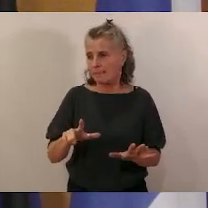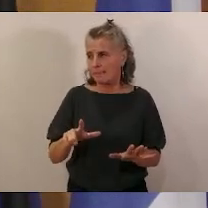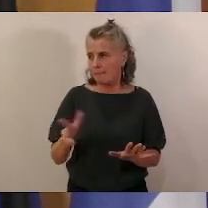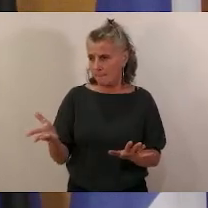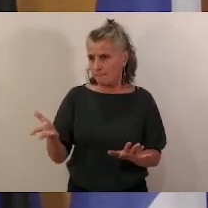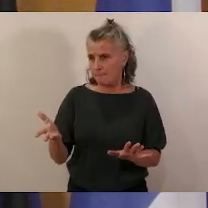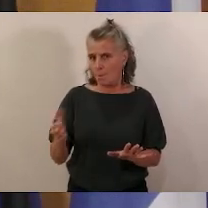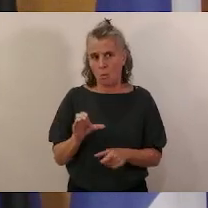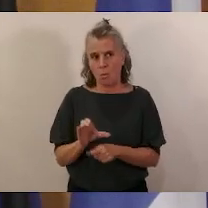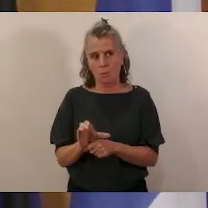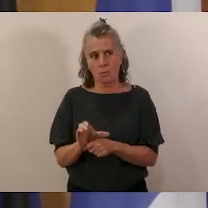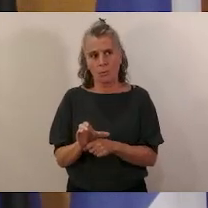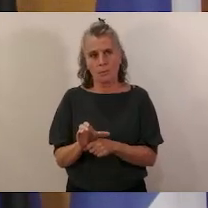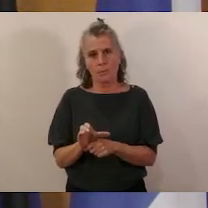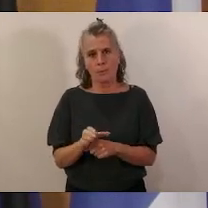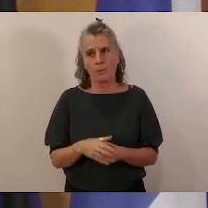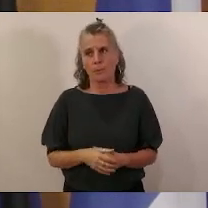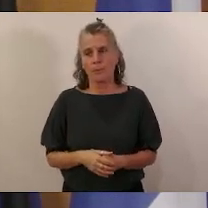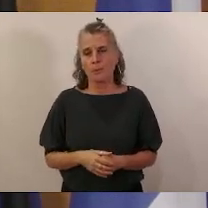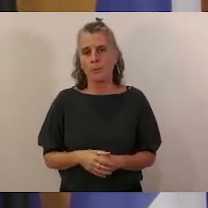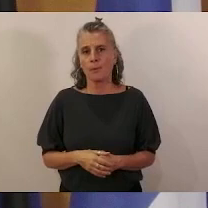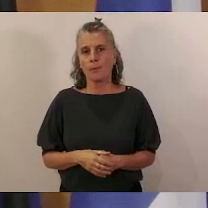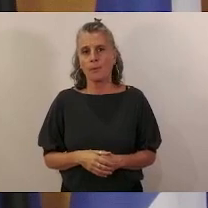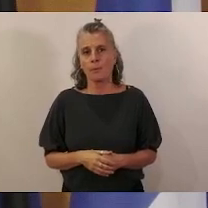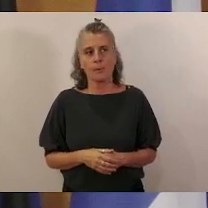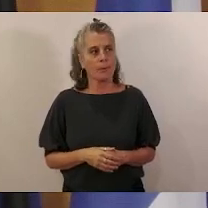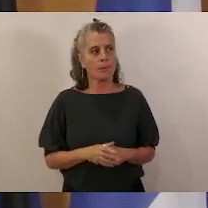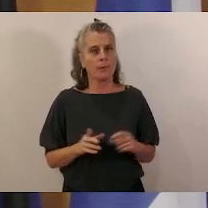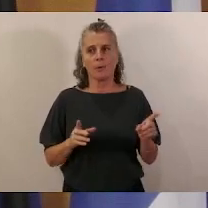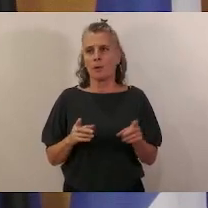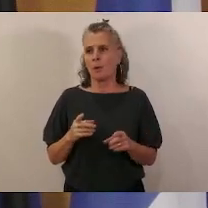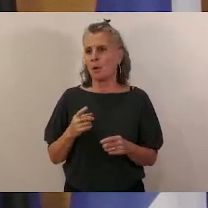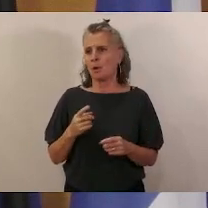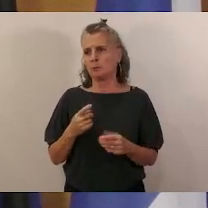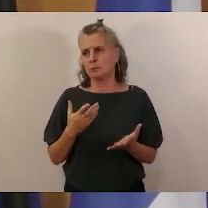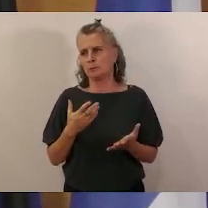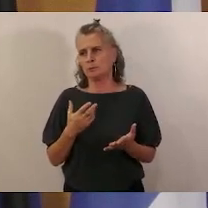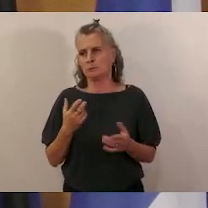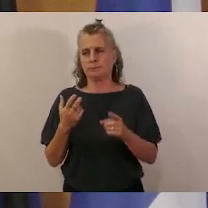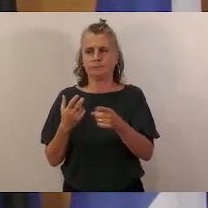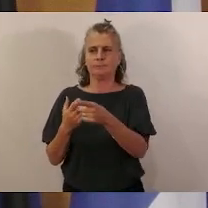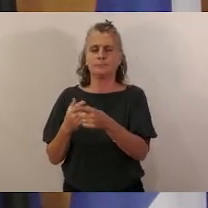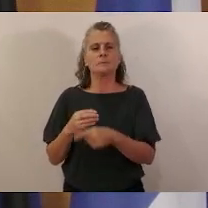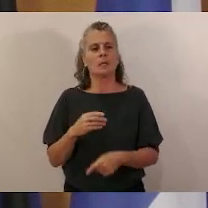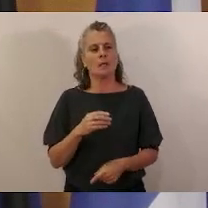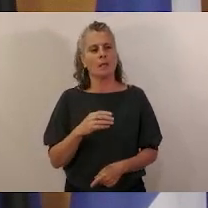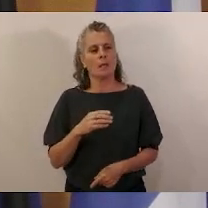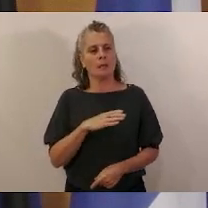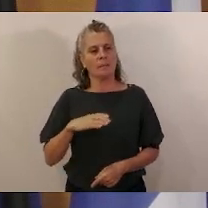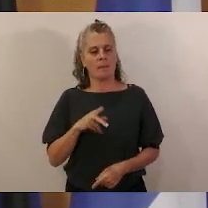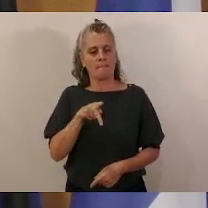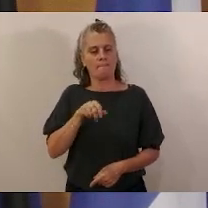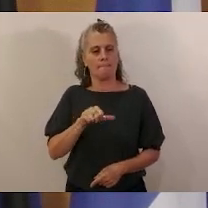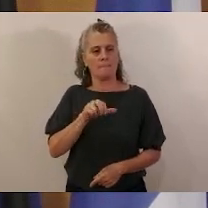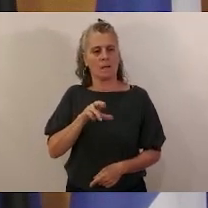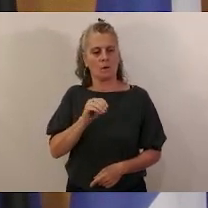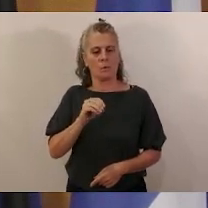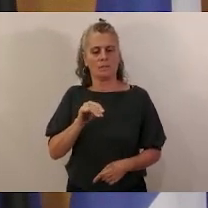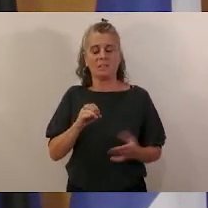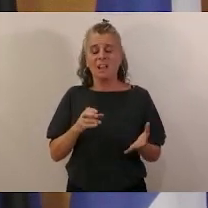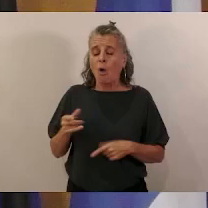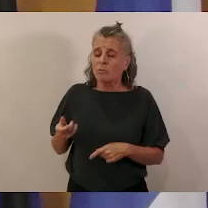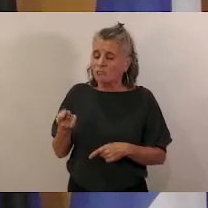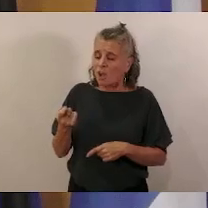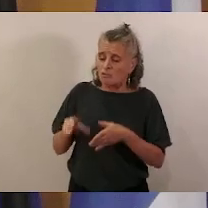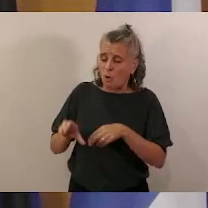contre le rapport numéro 37? Alors, je préférerais que cet argent, donc, qui est l'argent public, serve à financer,